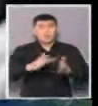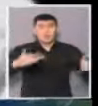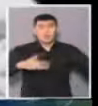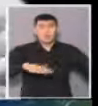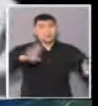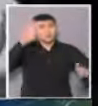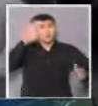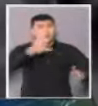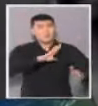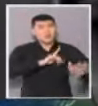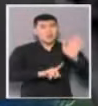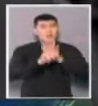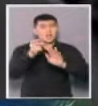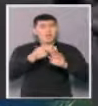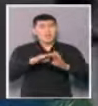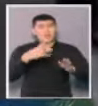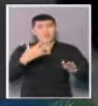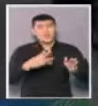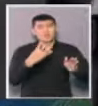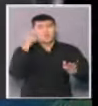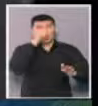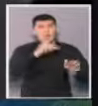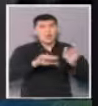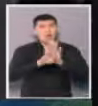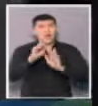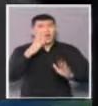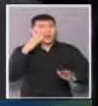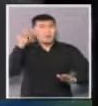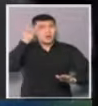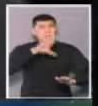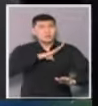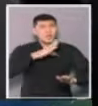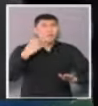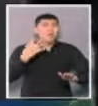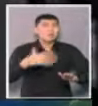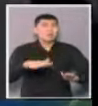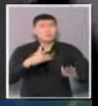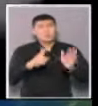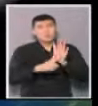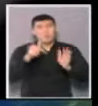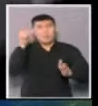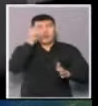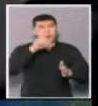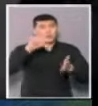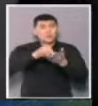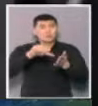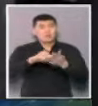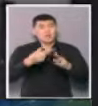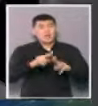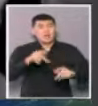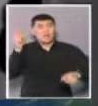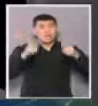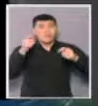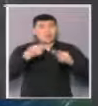Бала. В 1954 году получил образование в Алма-Ате. В 1957 году участвовал в 6-м Всемирном